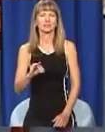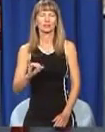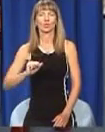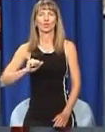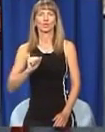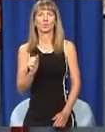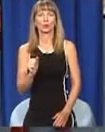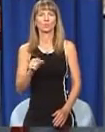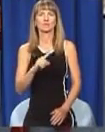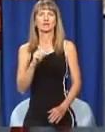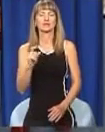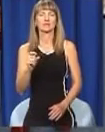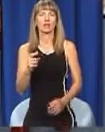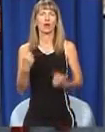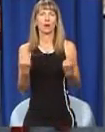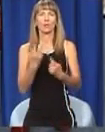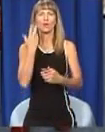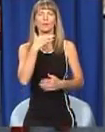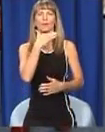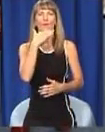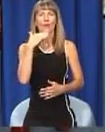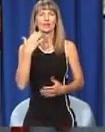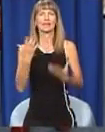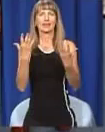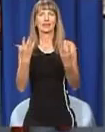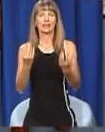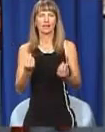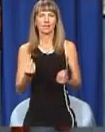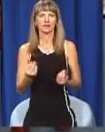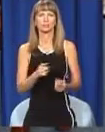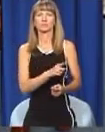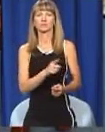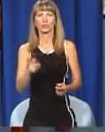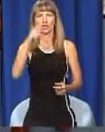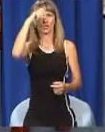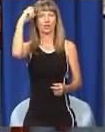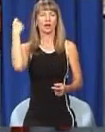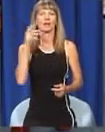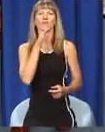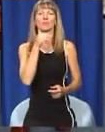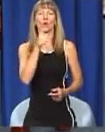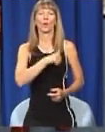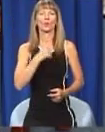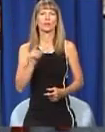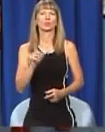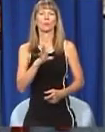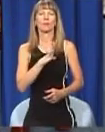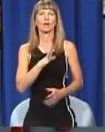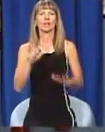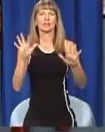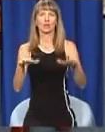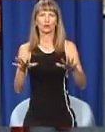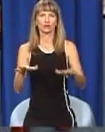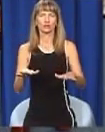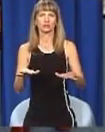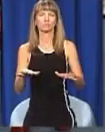друзі, зазвичай, коли багато-багато днів поспіль триває спекотна погода, бувають що? Дощі.